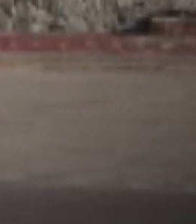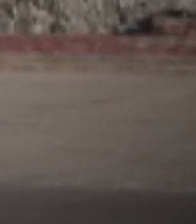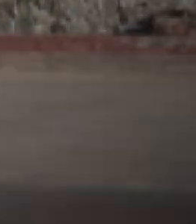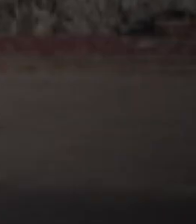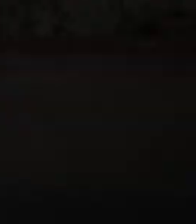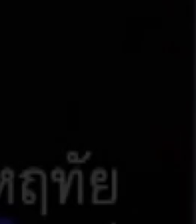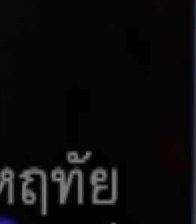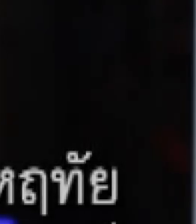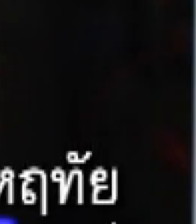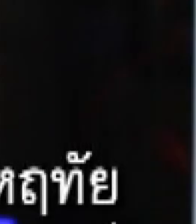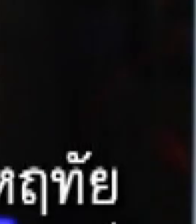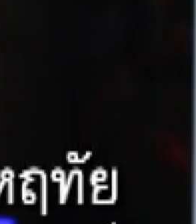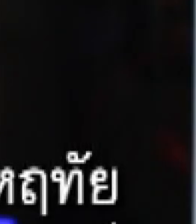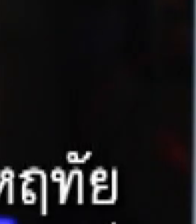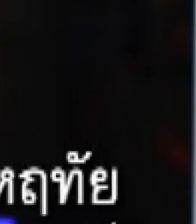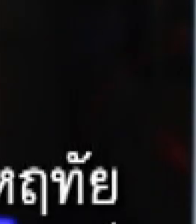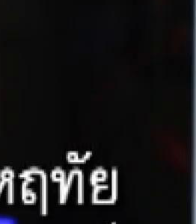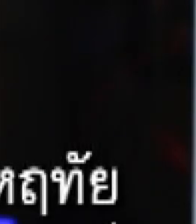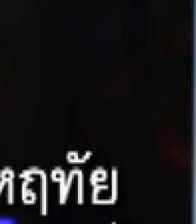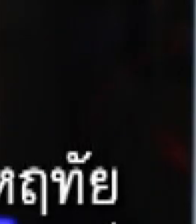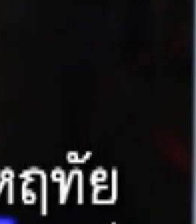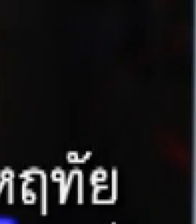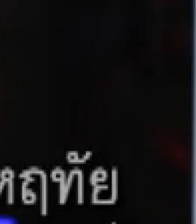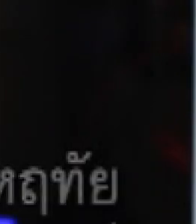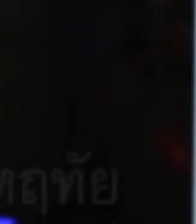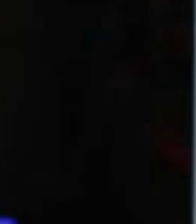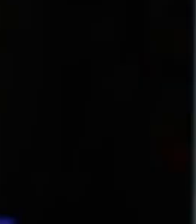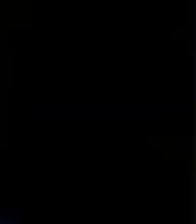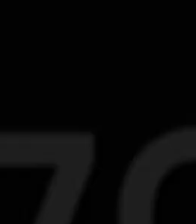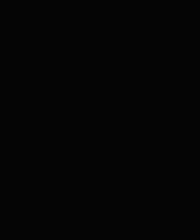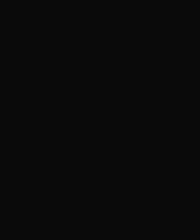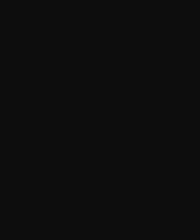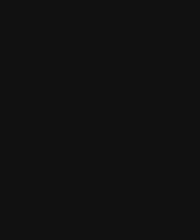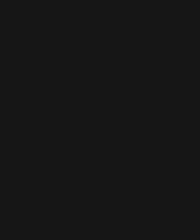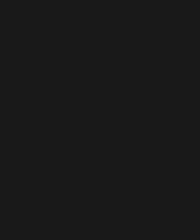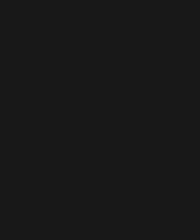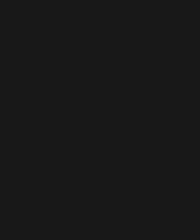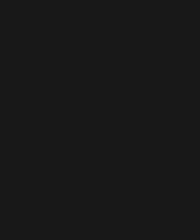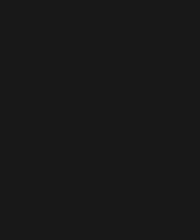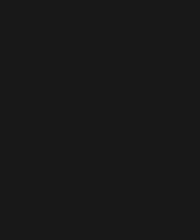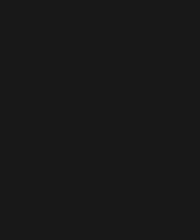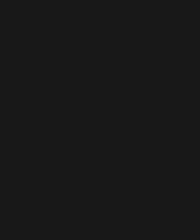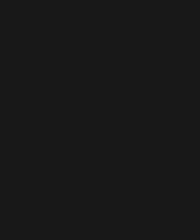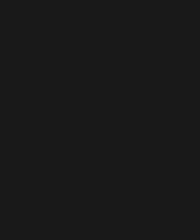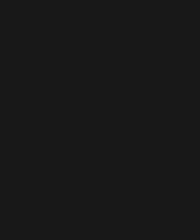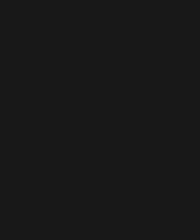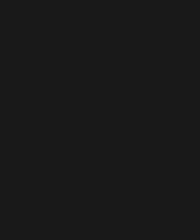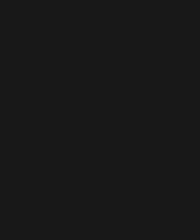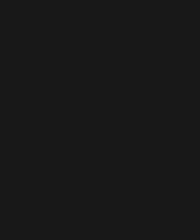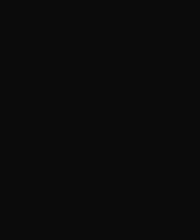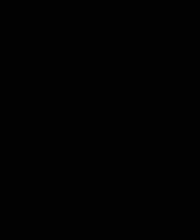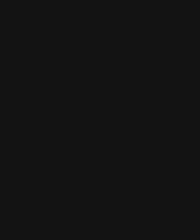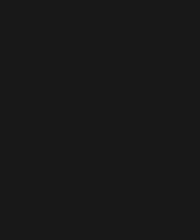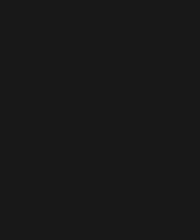องผ่อนเองคือเราทำงานเราอยากได้อะไรเราซื้อเองได้มันภูมิใจมาก คนพิการอยากทำงานภาครัฐโทร